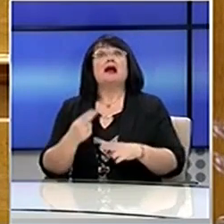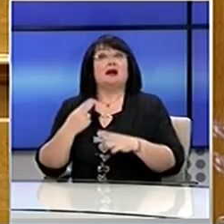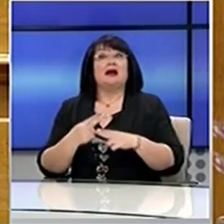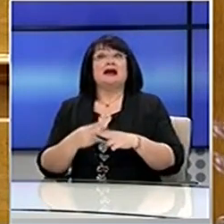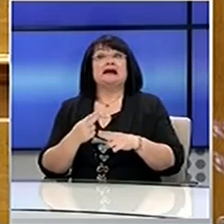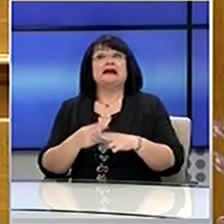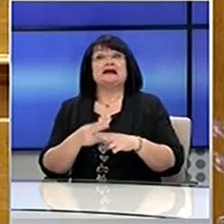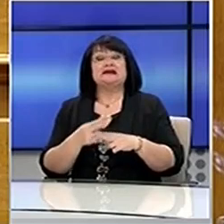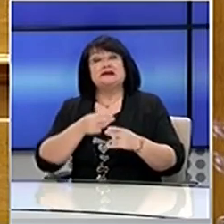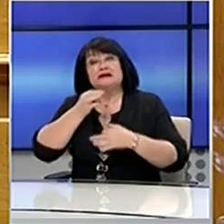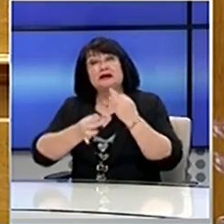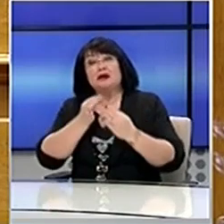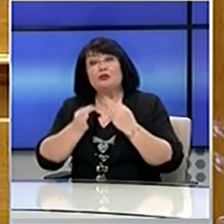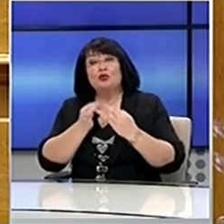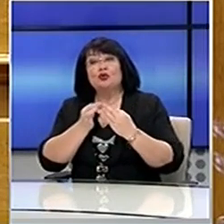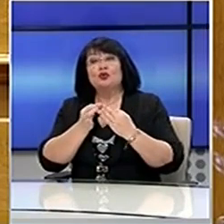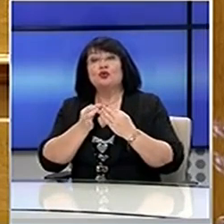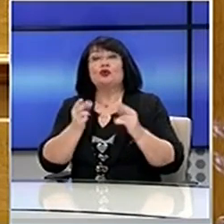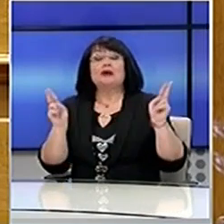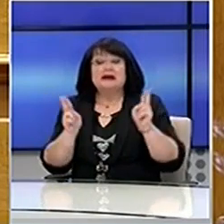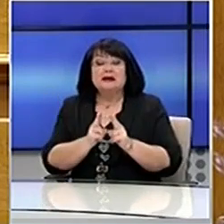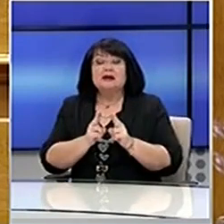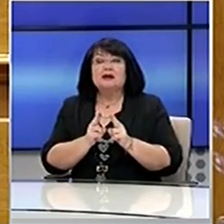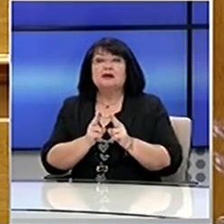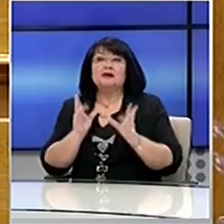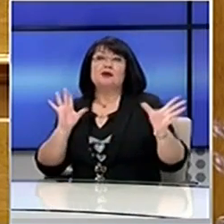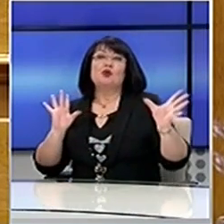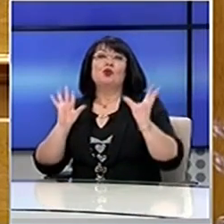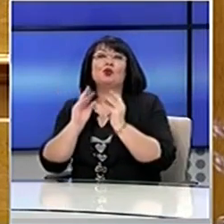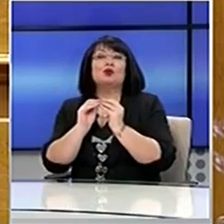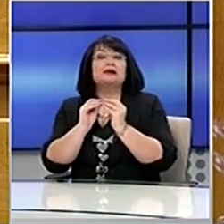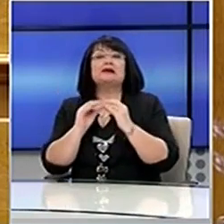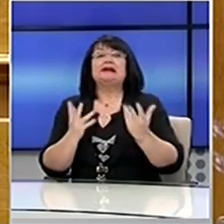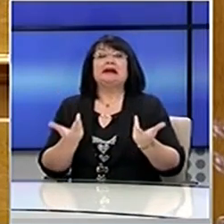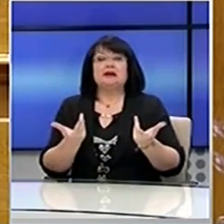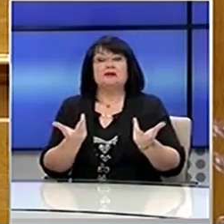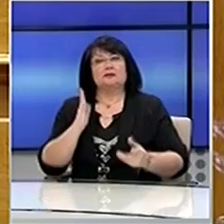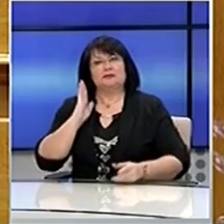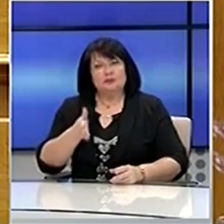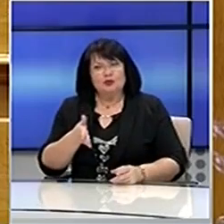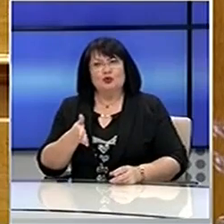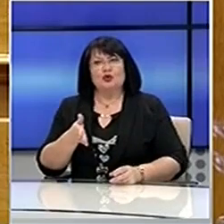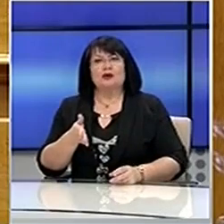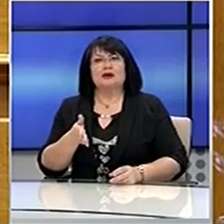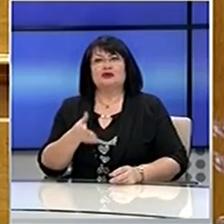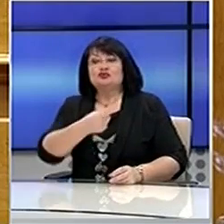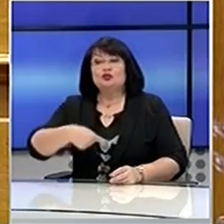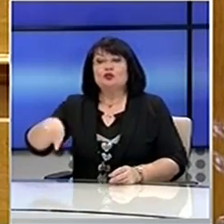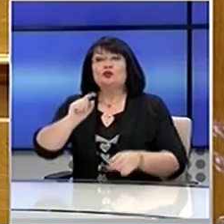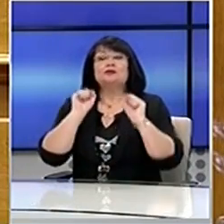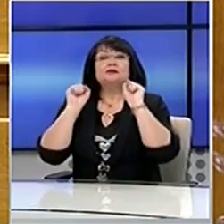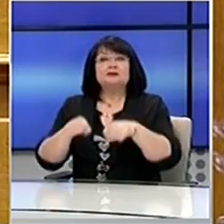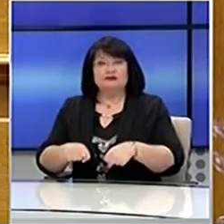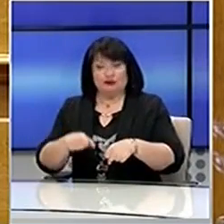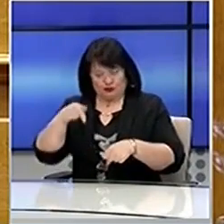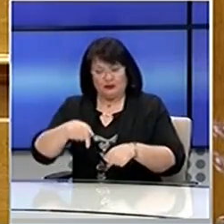όμως να γίνει μια σύντομη ανασκόπηση, κυρίως για να μπορέσουμε να συμφωνήσουμε σε αυτήν